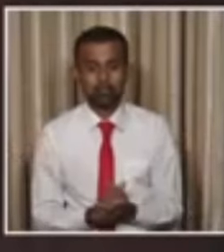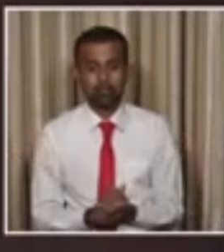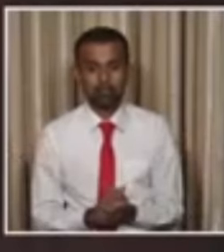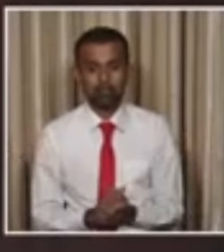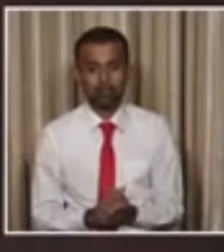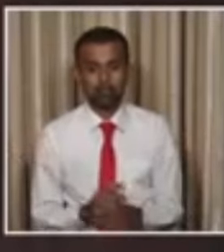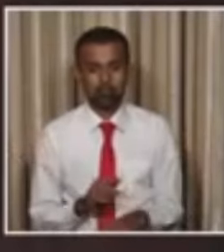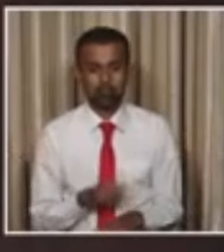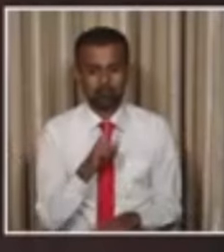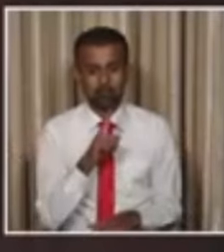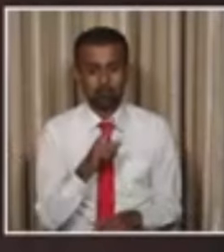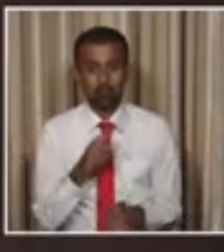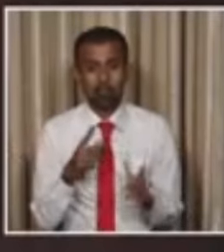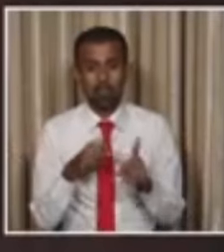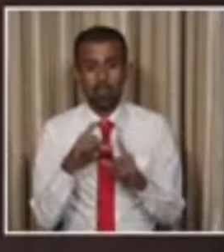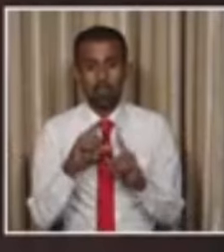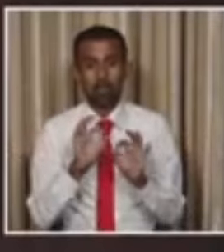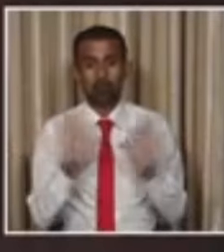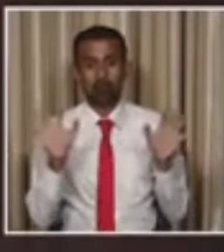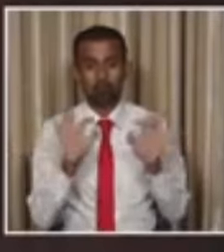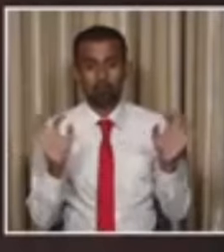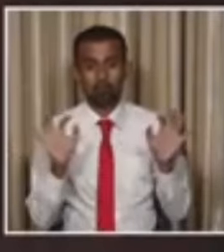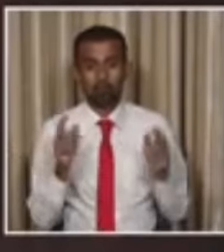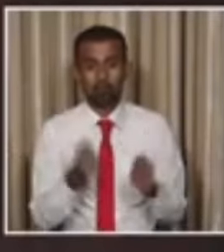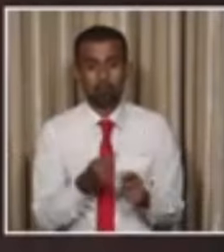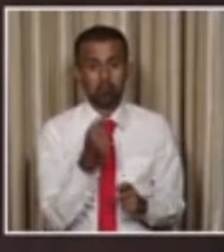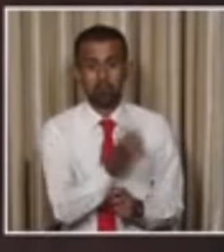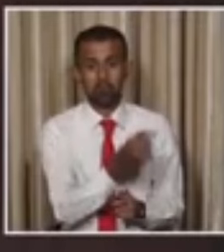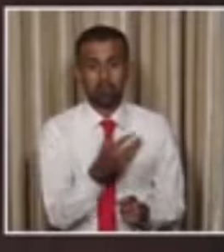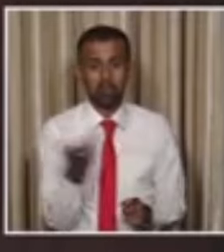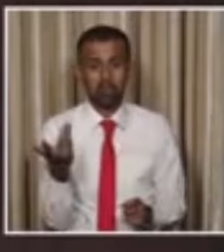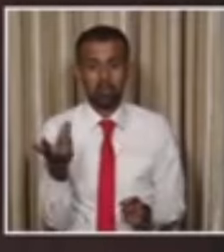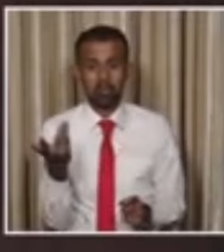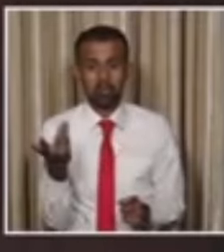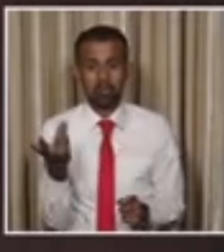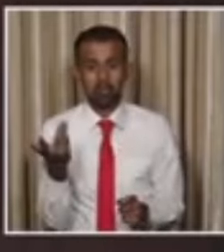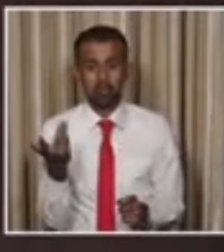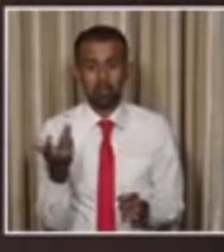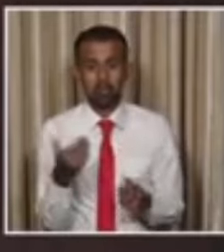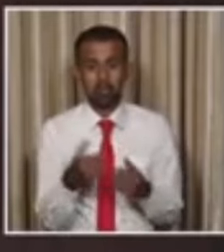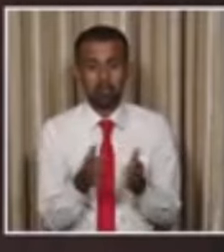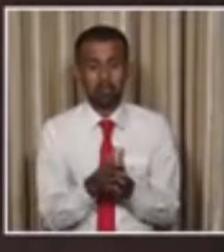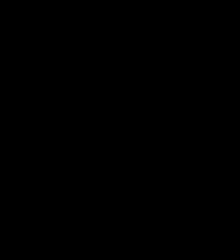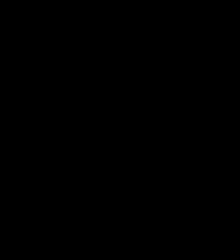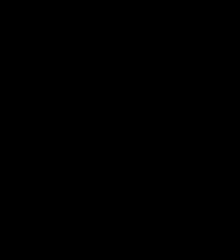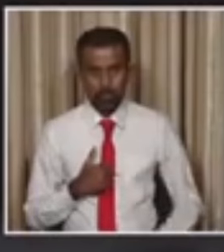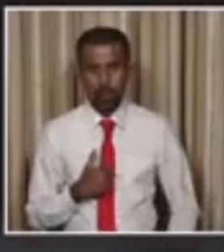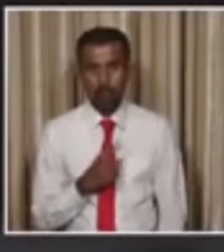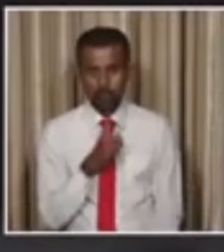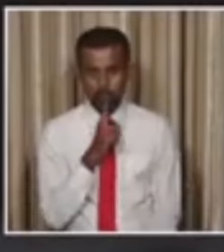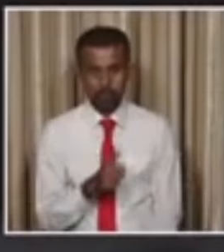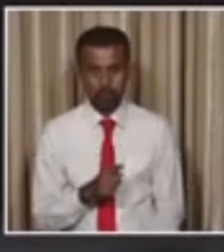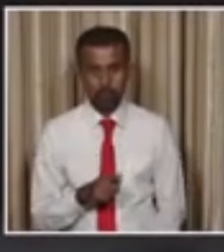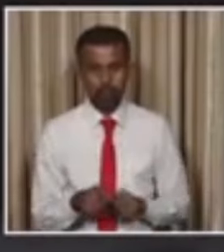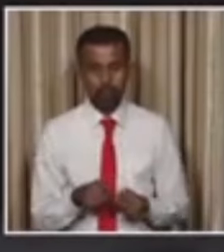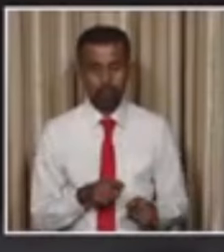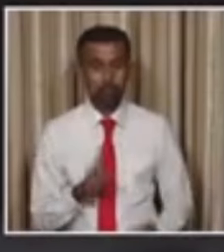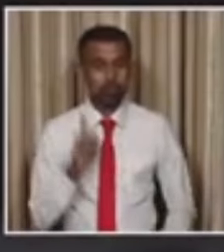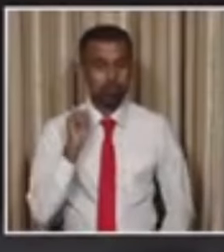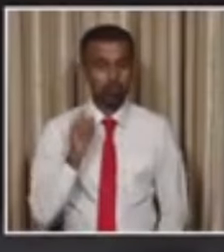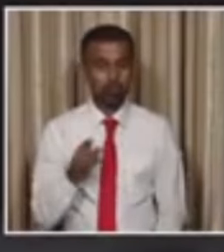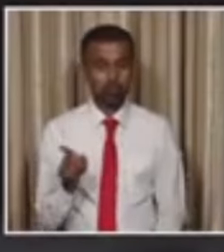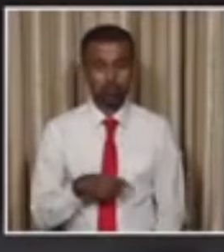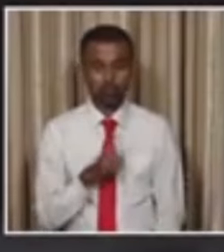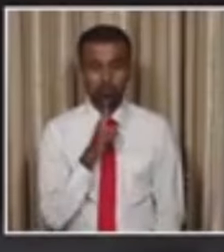එක විනාඩියක් දෙන්න. ඒක ඇඩ්වර්ටයිස්මන්ට් දාන්න දෙන්නේ නැහැ. මොකද හේතුව ඒගොල්ලන්ගේ තියෙන ඇඩ්වර්ටයිස්මන්ට් නතර වෙනවා. ඒ දවස්වල අපිට